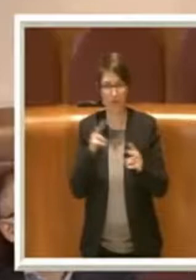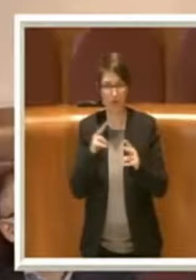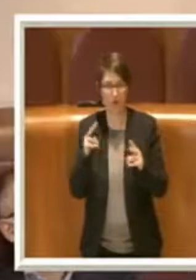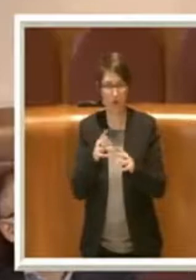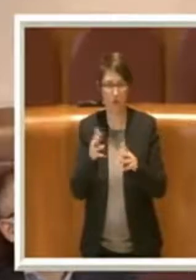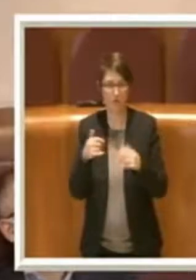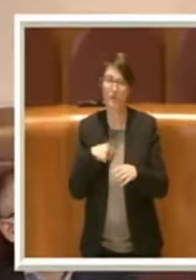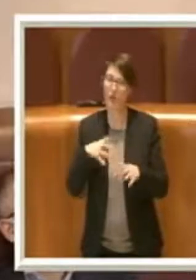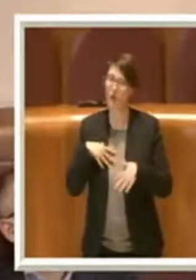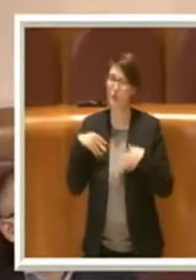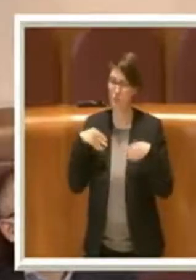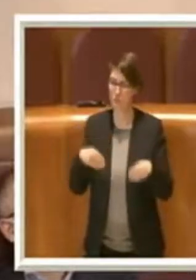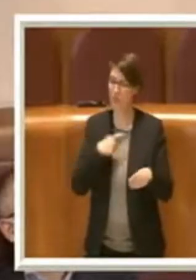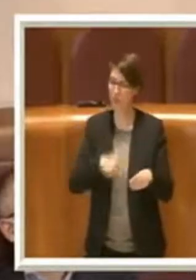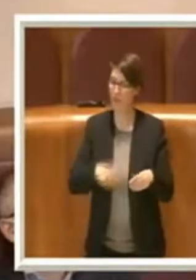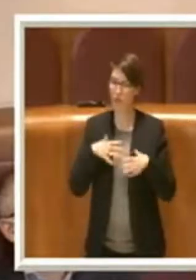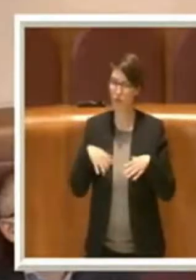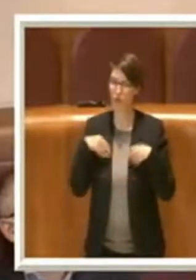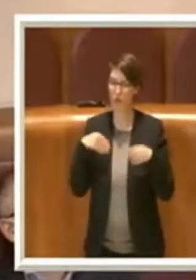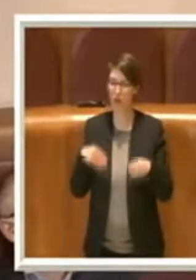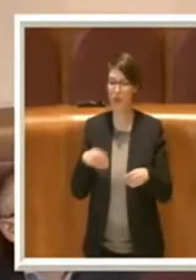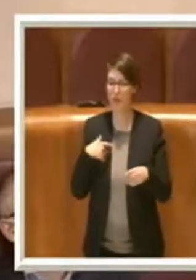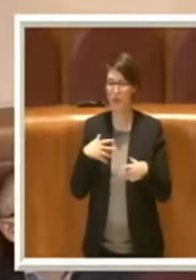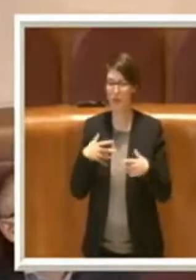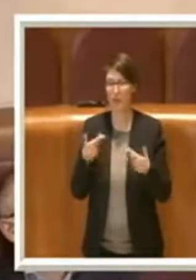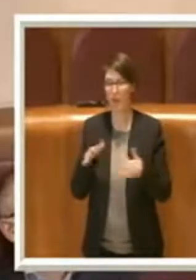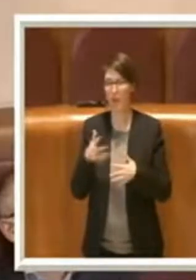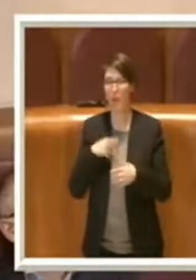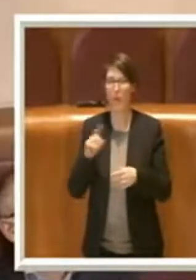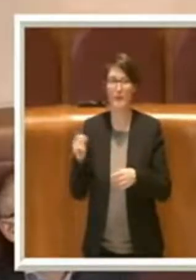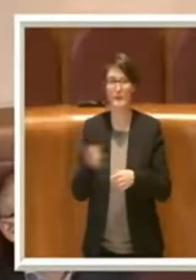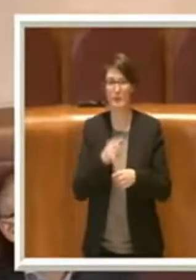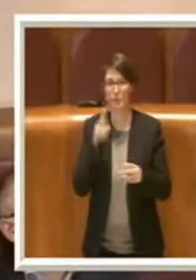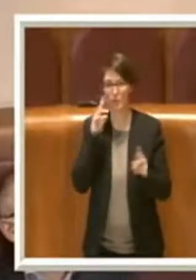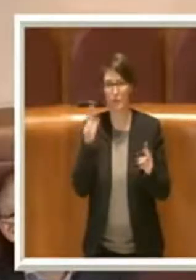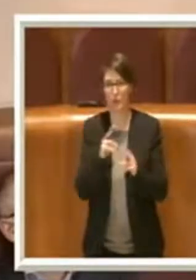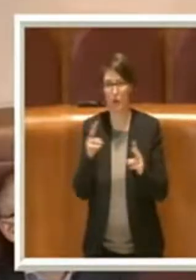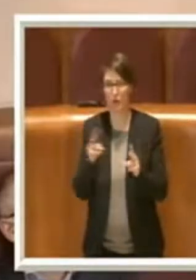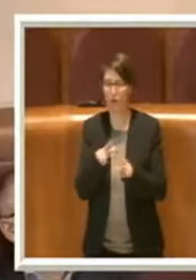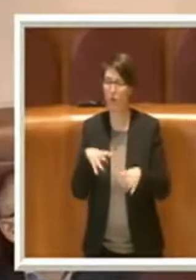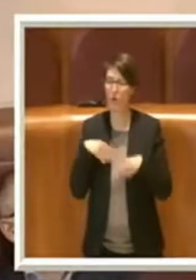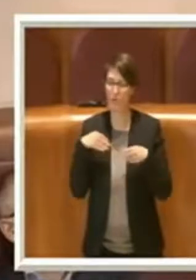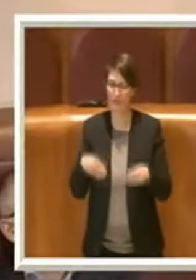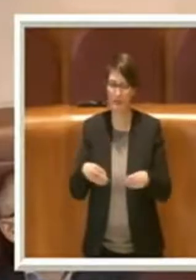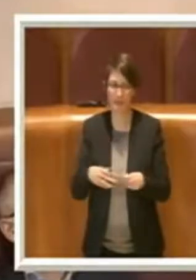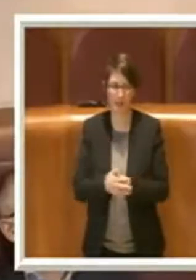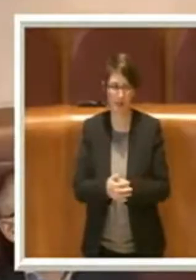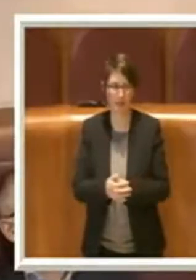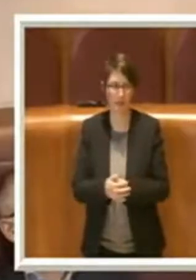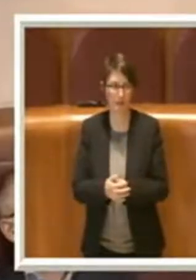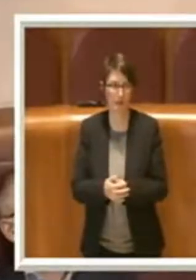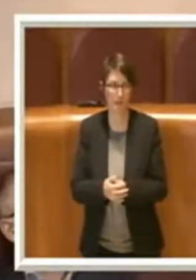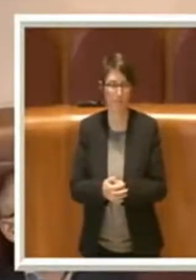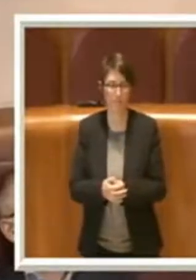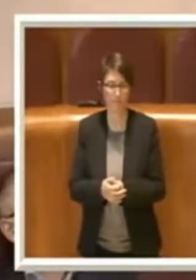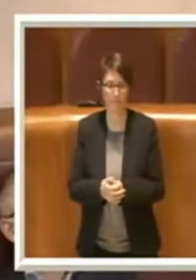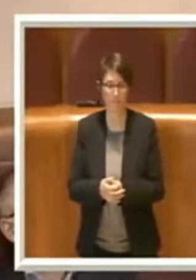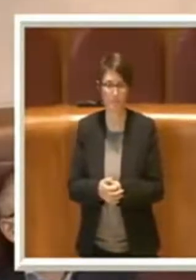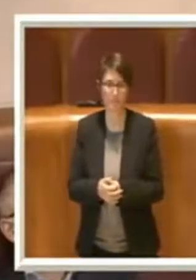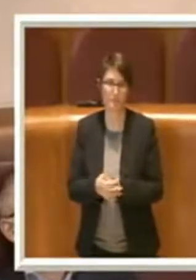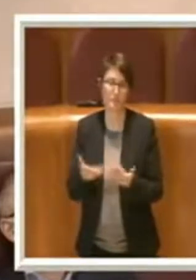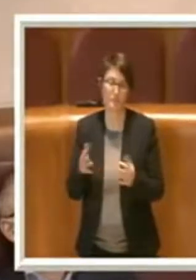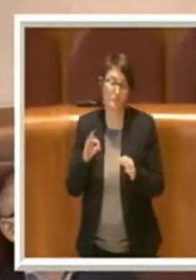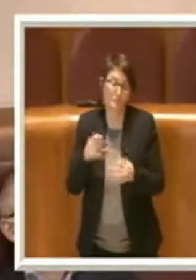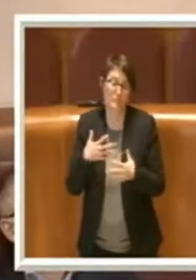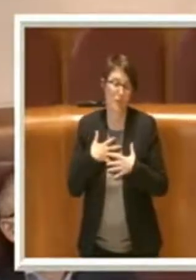ne ho preso parte, insomma, quasi praticamente a tutti gli incontri, utilizzando, e questo l'ho fatto ovviamente con grande